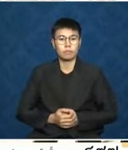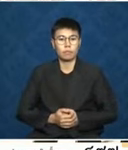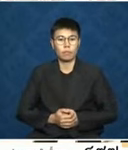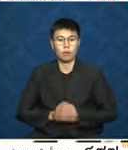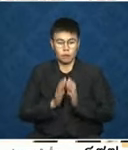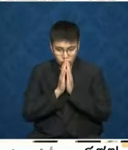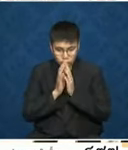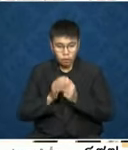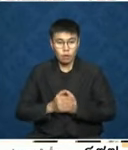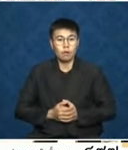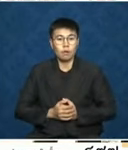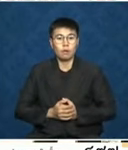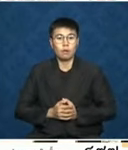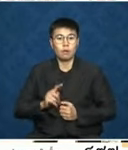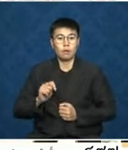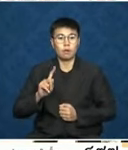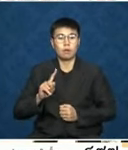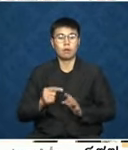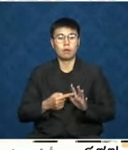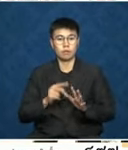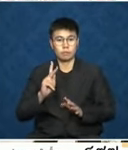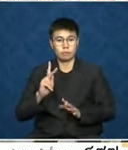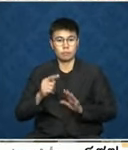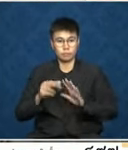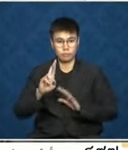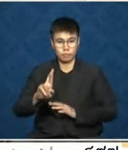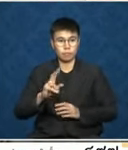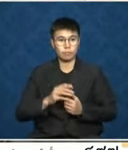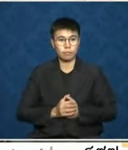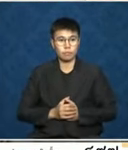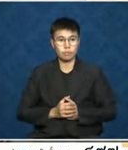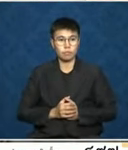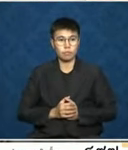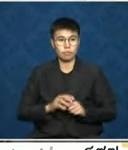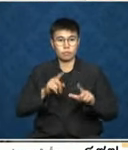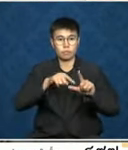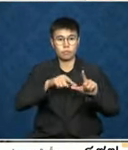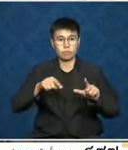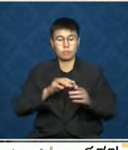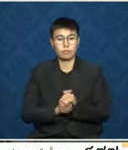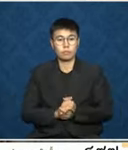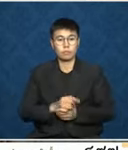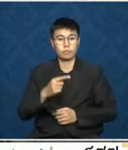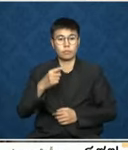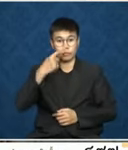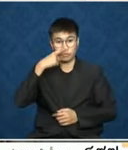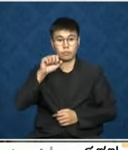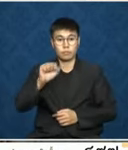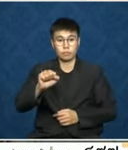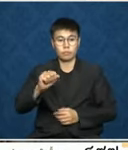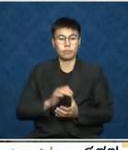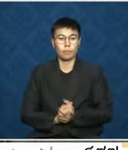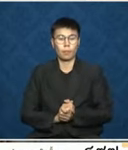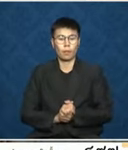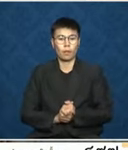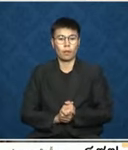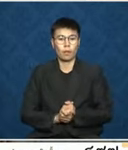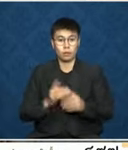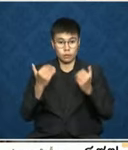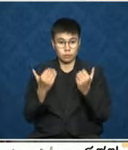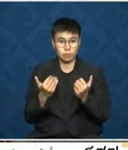เรียนท่านประธานที่เคารพครับผมสากรนันทสิทธิ์อ่าบัญชีรายชื่อพรรคไทยสร้างไทยครับขออนุญาตท่านประธานครับวัน